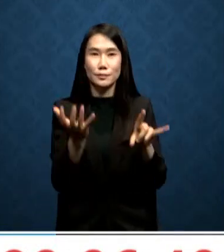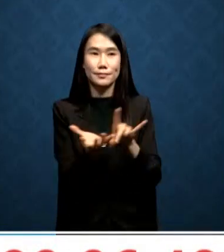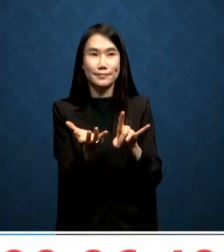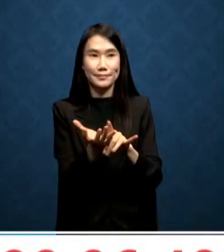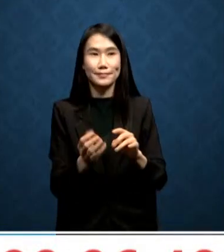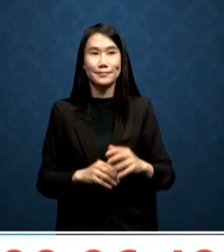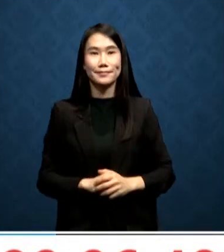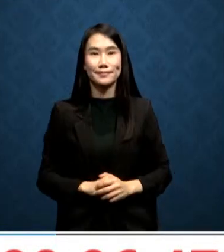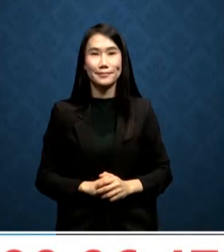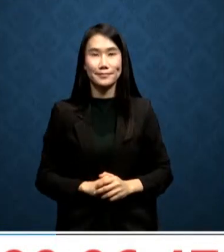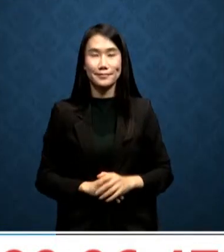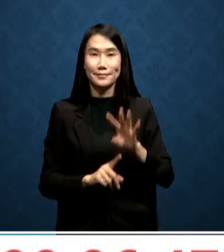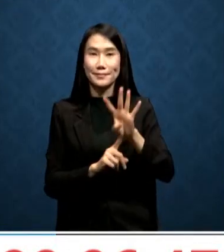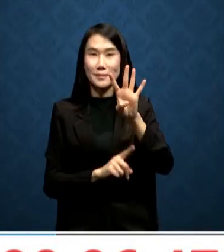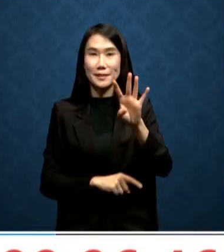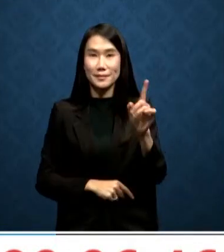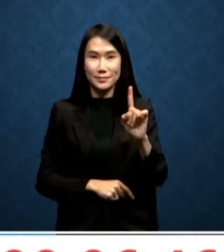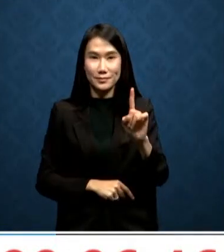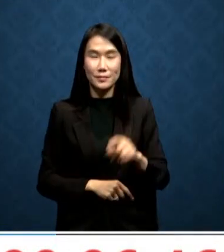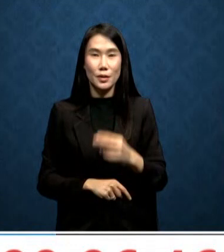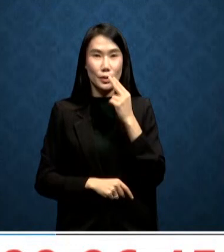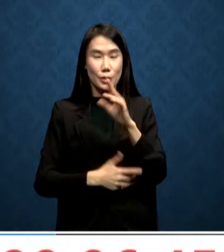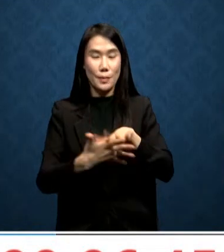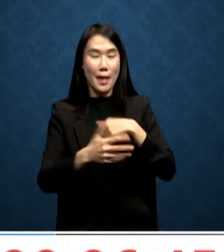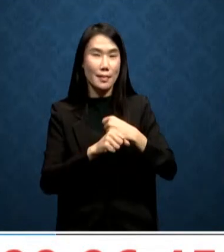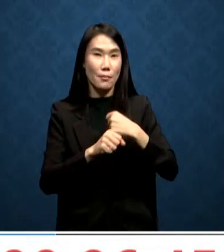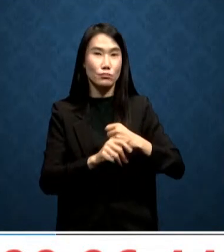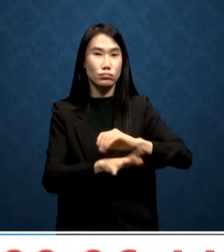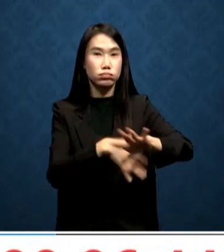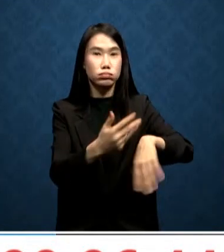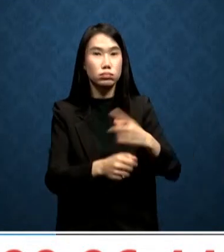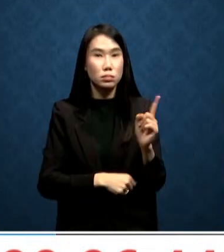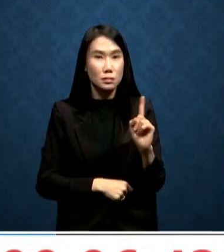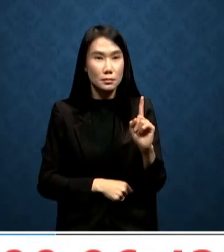มประเด็นที่4การขับเคลื่อน